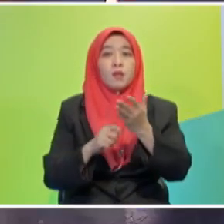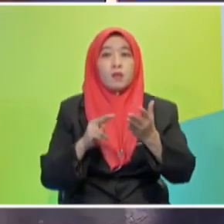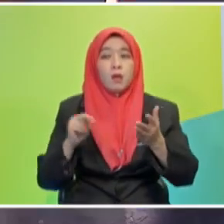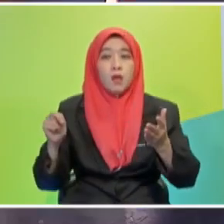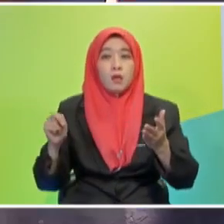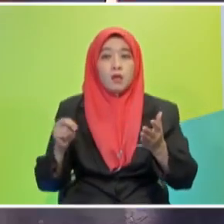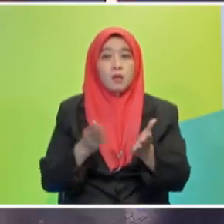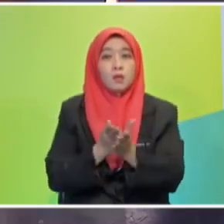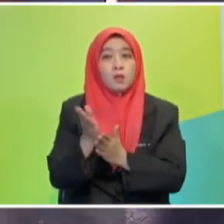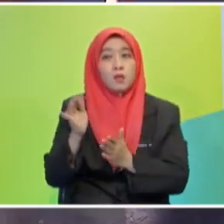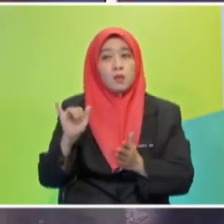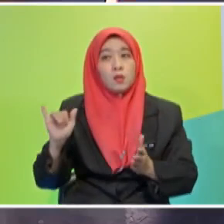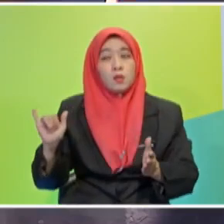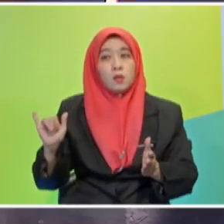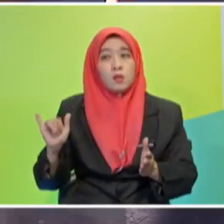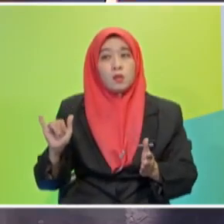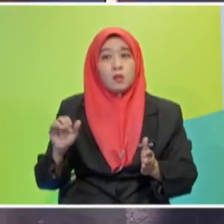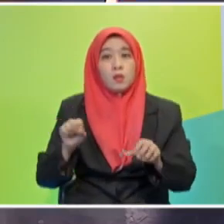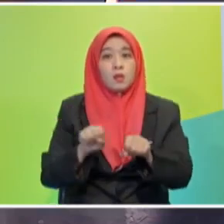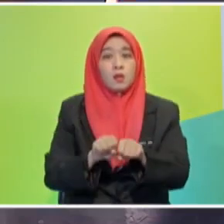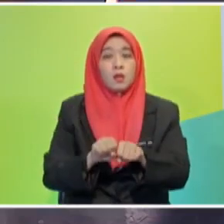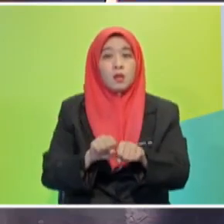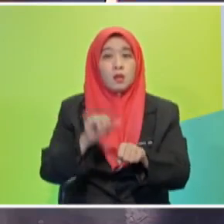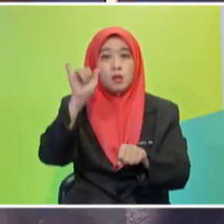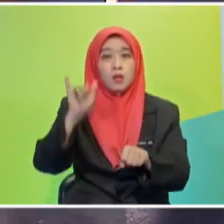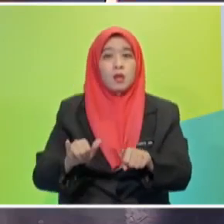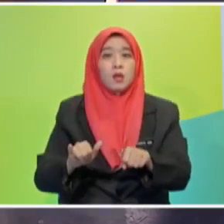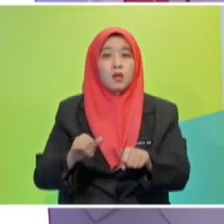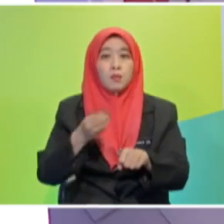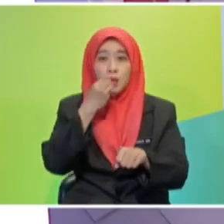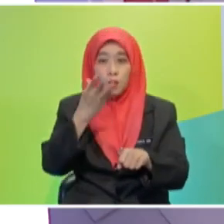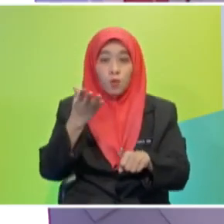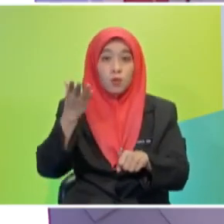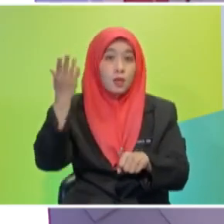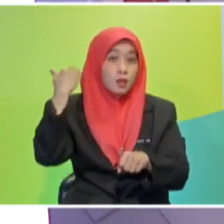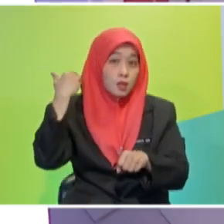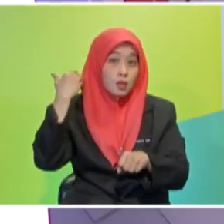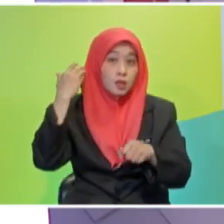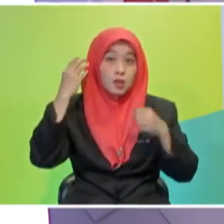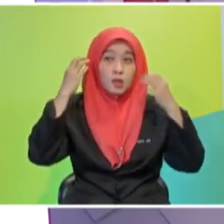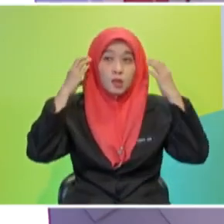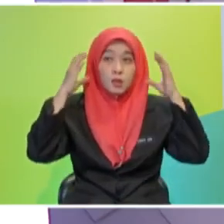Okey, seterusnya. Baik. Seperti yang dijanjikan, yang cikgu beri perhatian kepada Aiman supaya